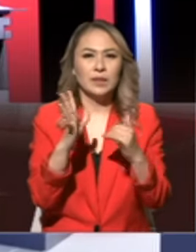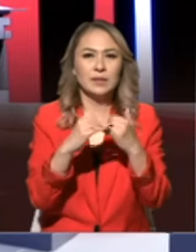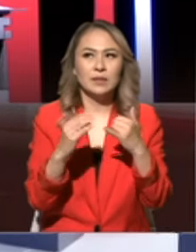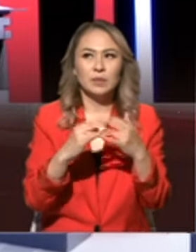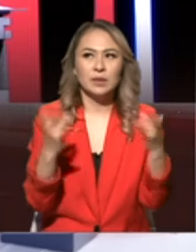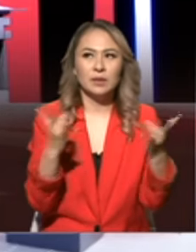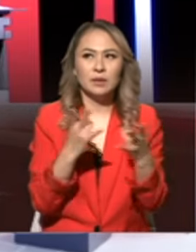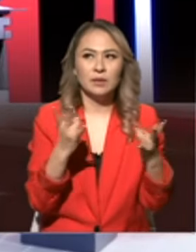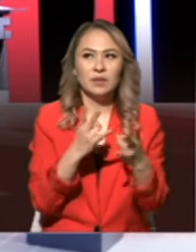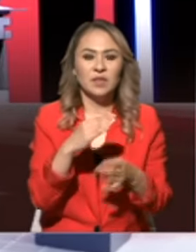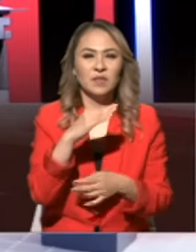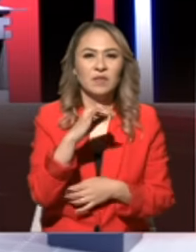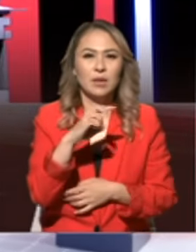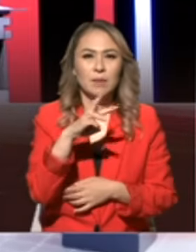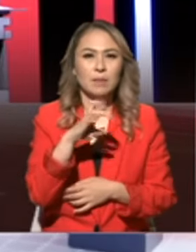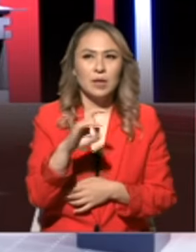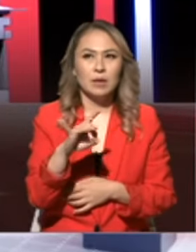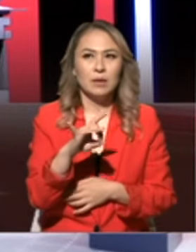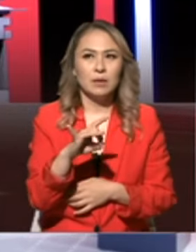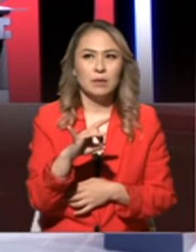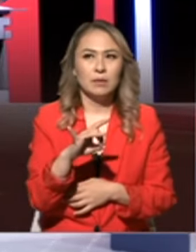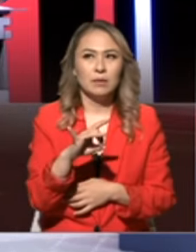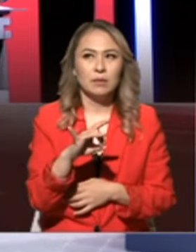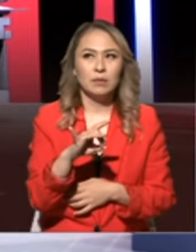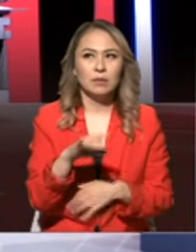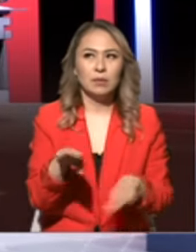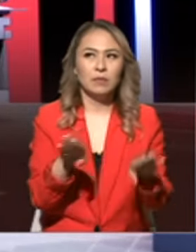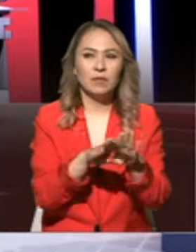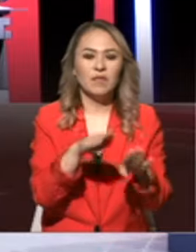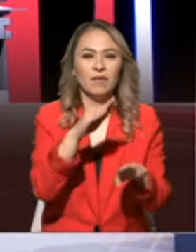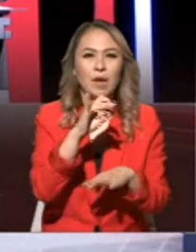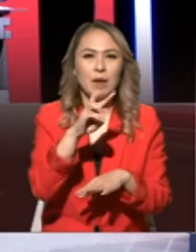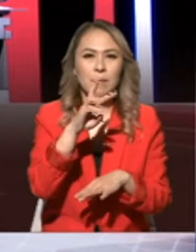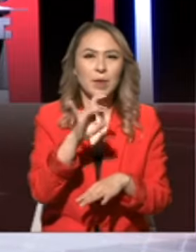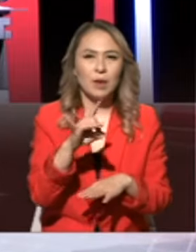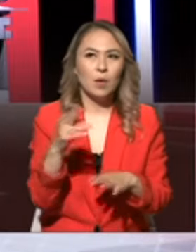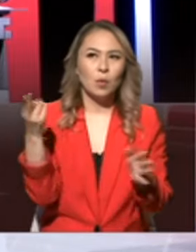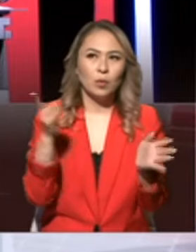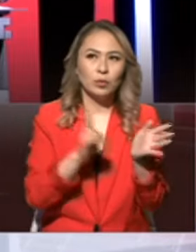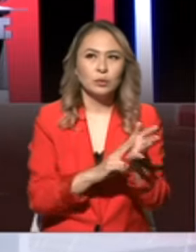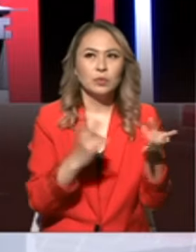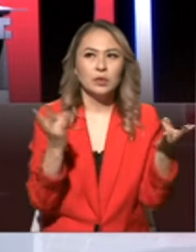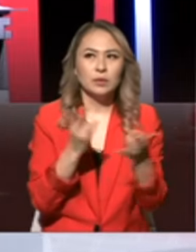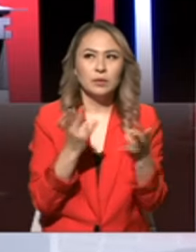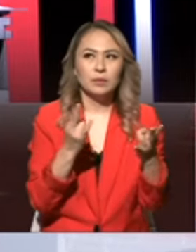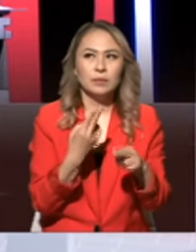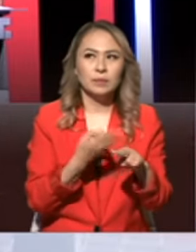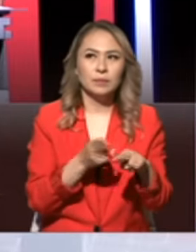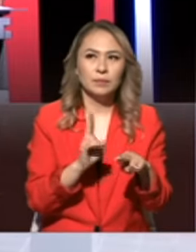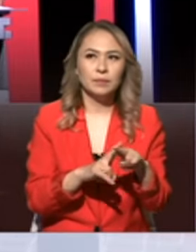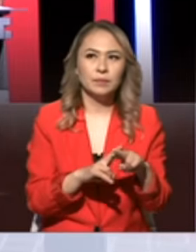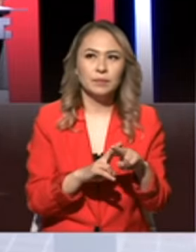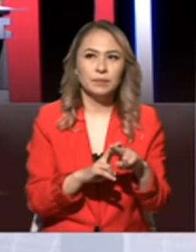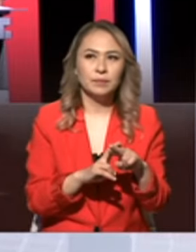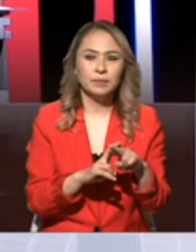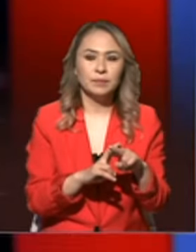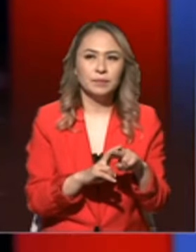Сіз жаңа айттыңыз ғой, фермерлер көшіп келсін деп бұл жаққа. Сіз айттыңыз ғой, фермерлер көшіп келу керек бұл жаққа деп. Иә. Мен сол фермерлер туралы айтып